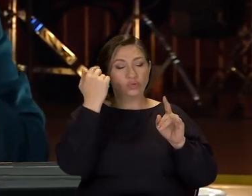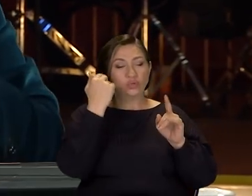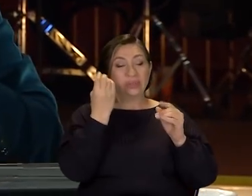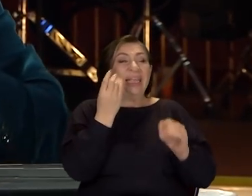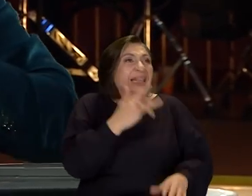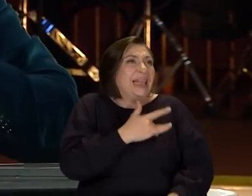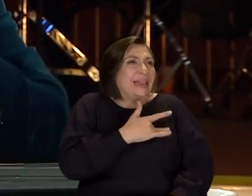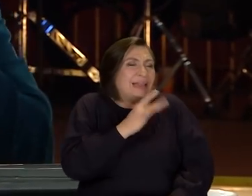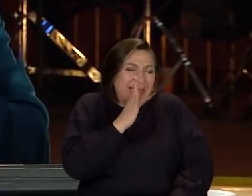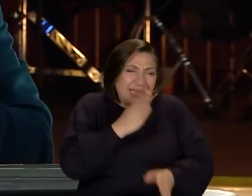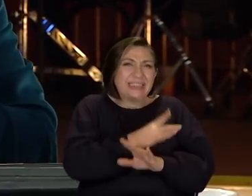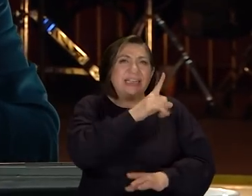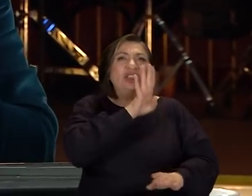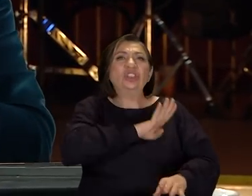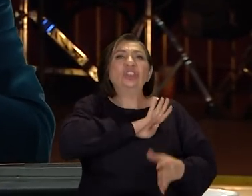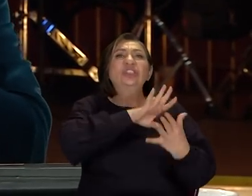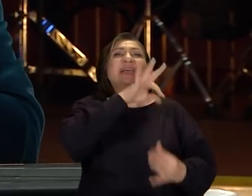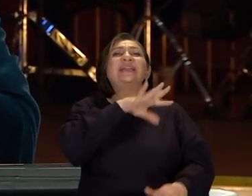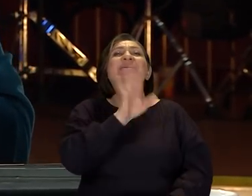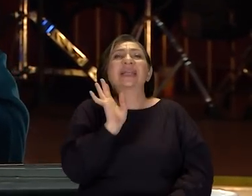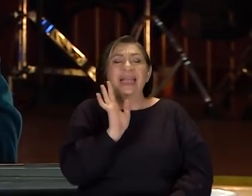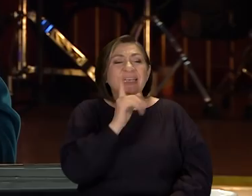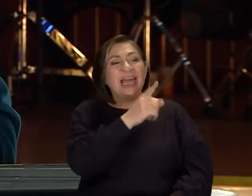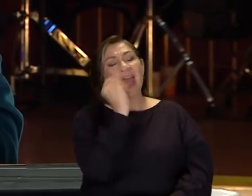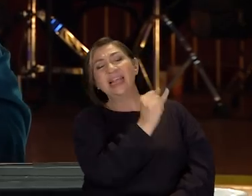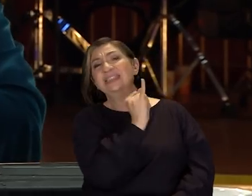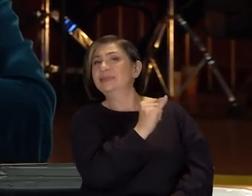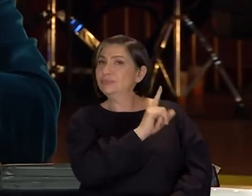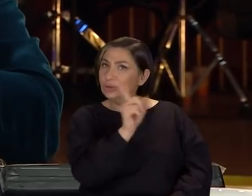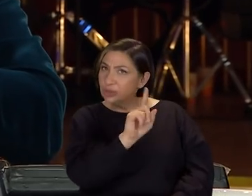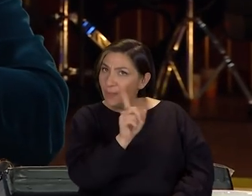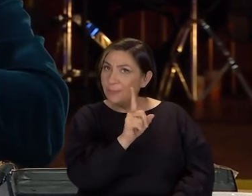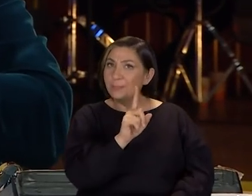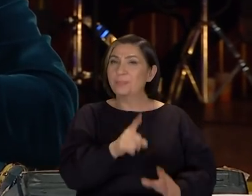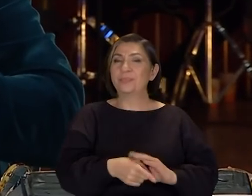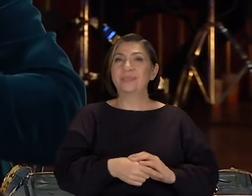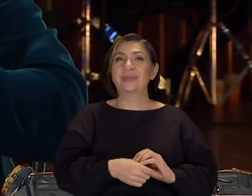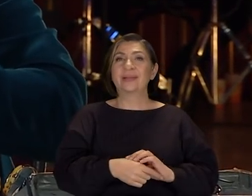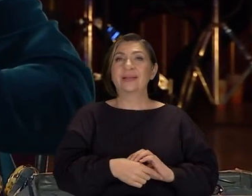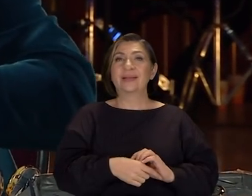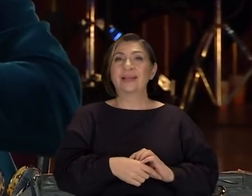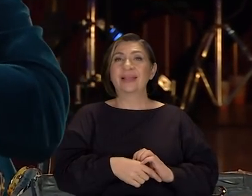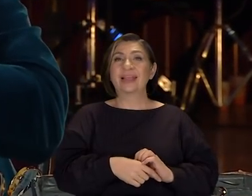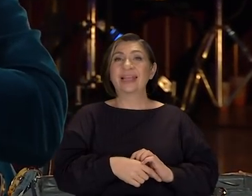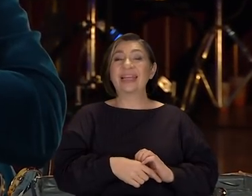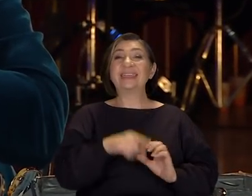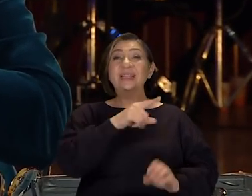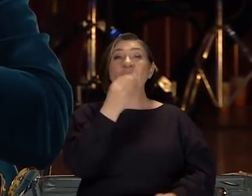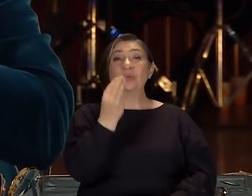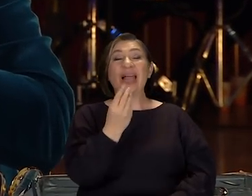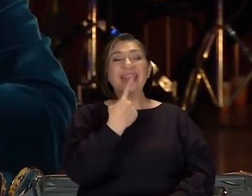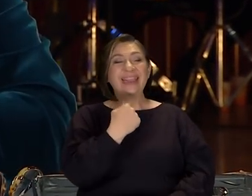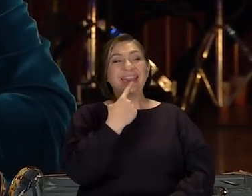iyi niyetli, hani senden şikayet etmeyeceğim, seni eleştirmeyeceğim. Hiç öyle olmaz. Ve tatlı sana tatlı. Güzel